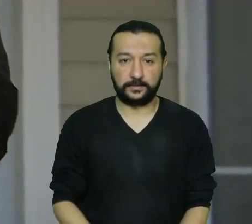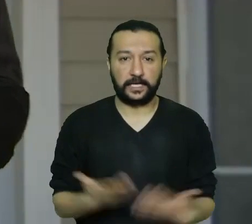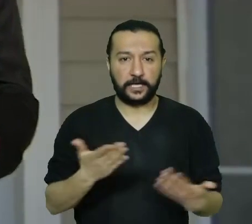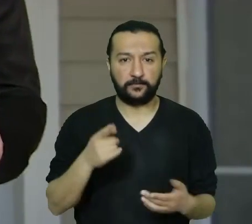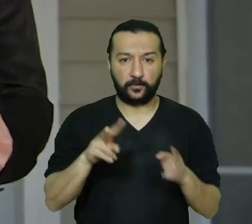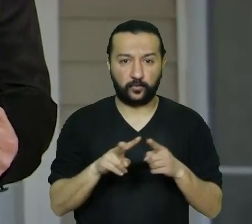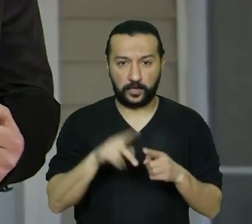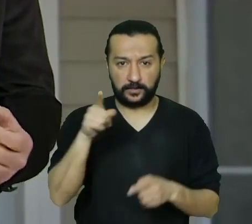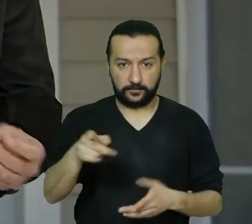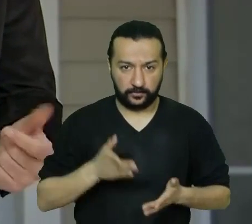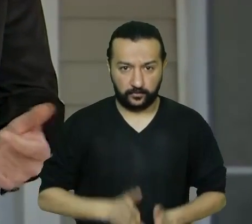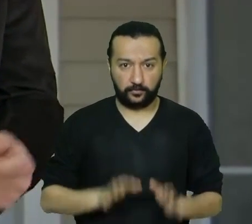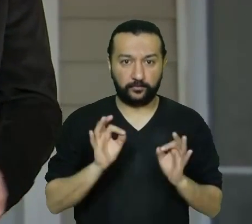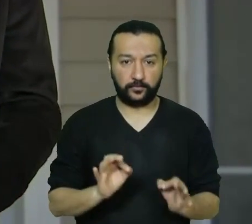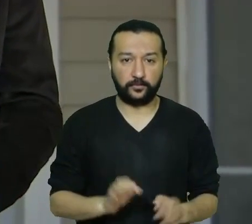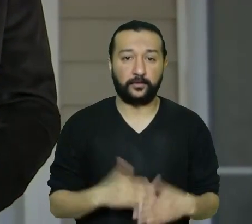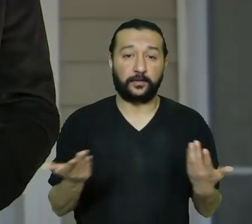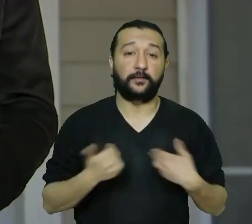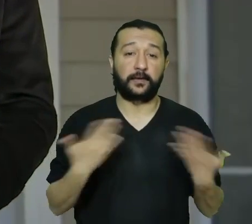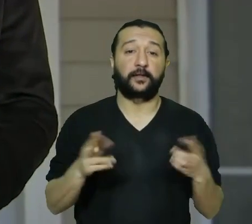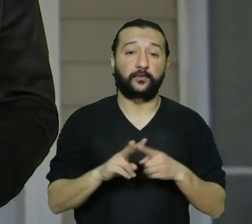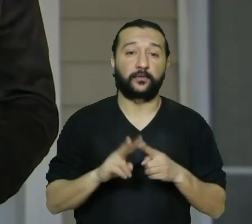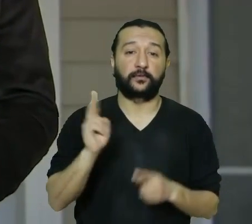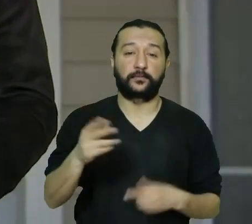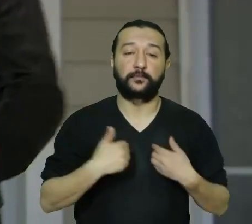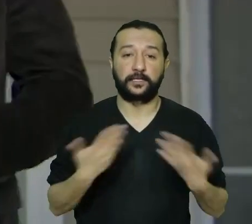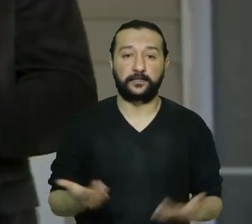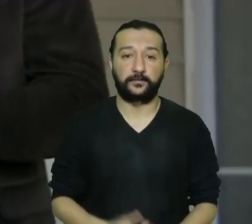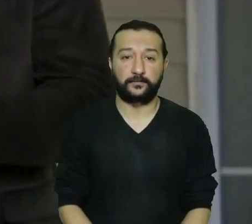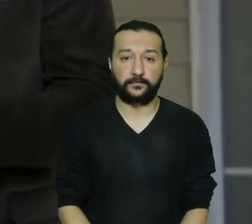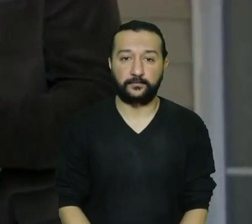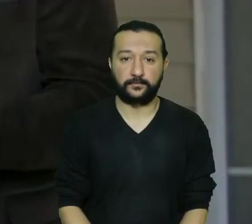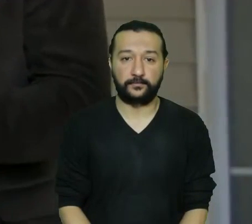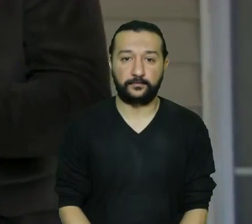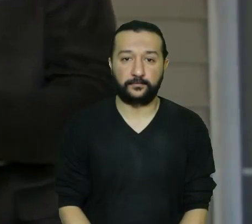Acaba Nurhan'ın mı? Bana ne ki Nurhan'dan?